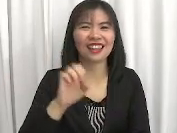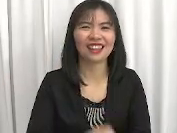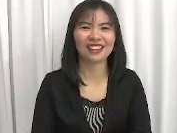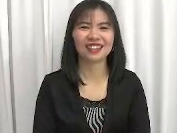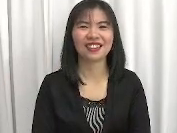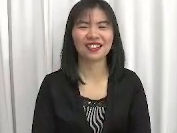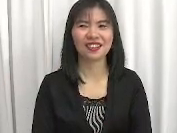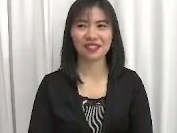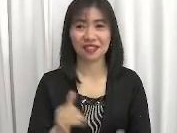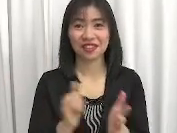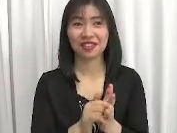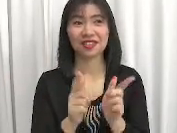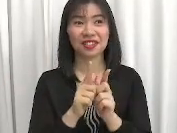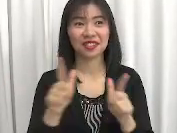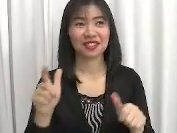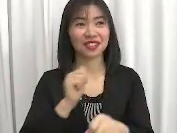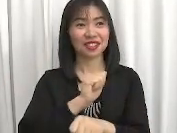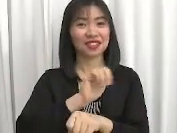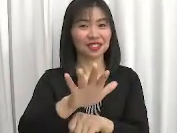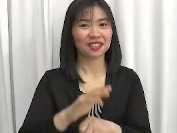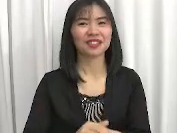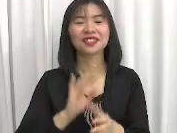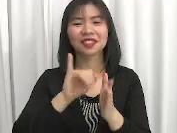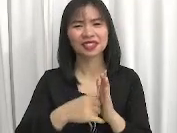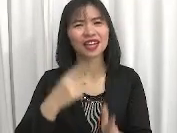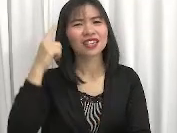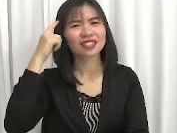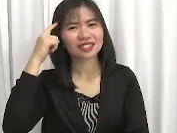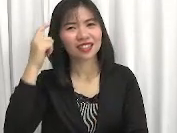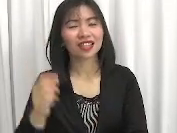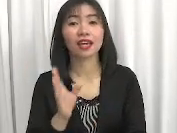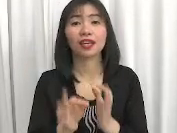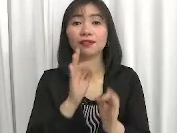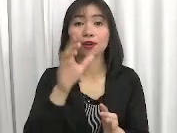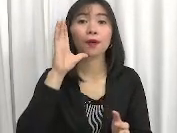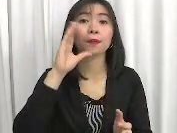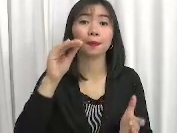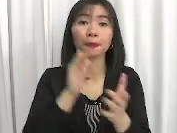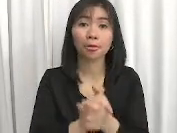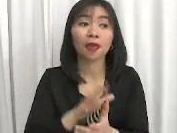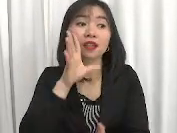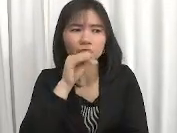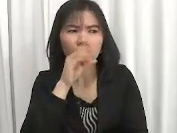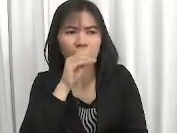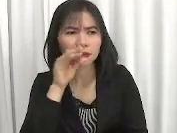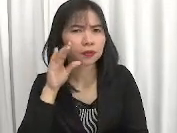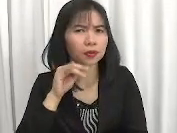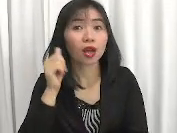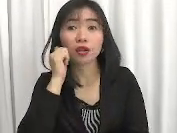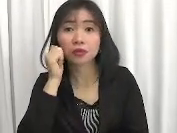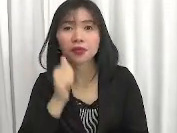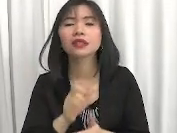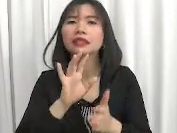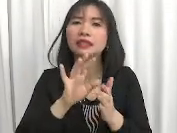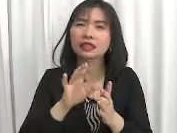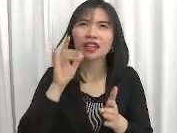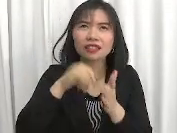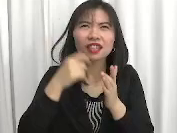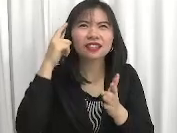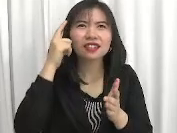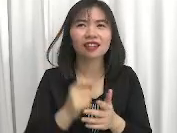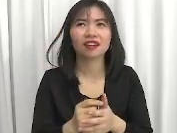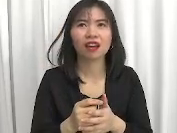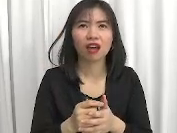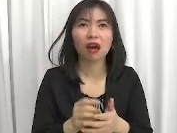Maganda. Isipin mo na lang na kumakanta na wala sa tono. Diba? Magandang tip yan. Lagay ka na lang ng